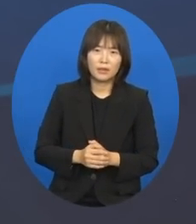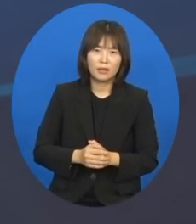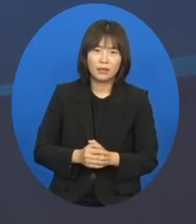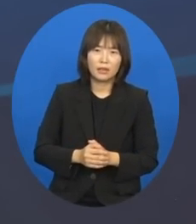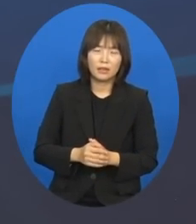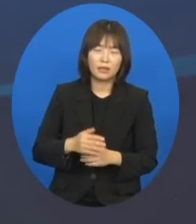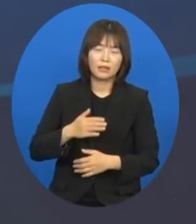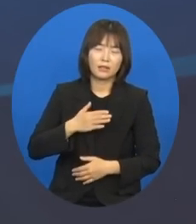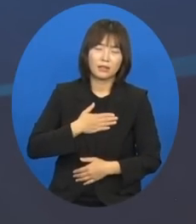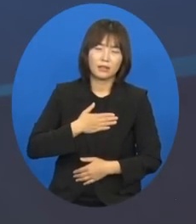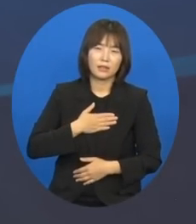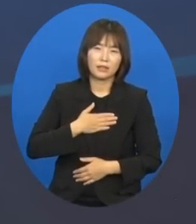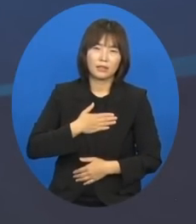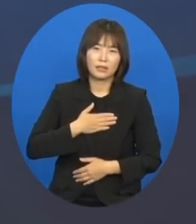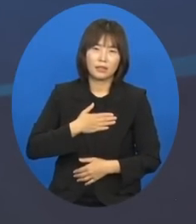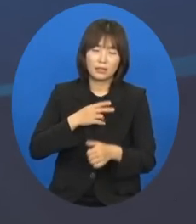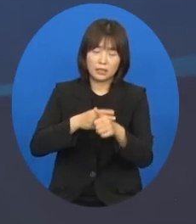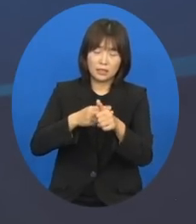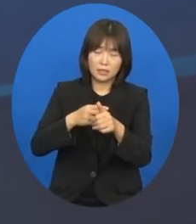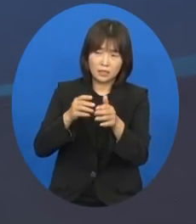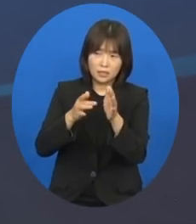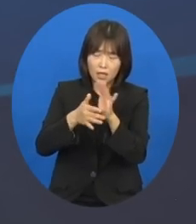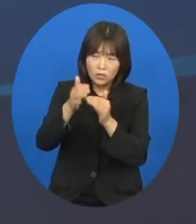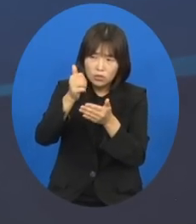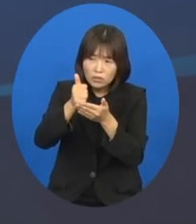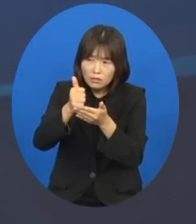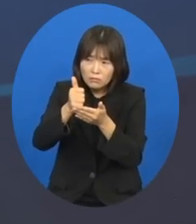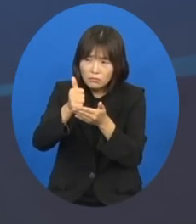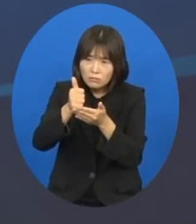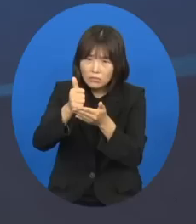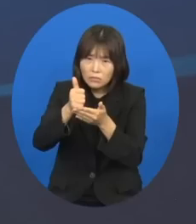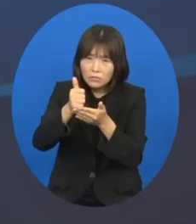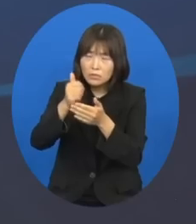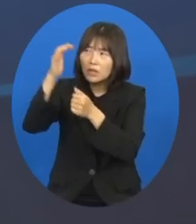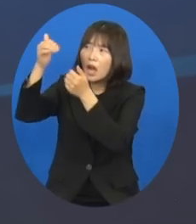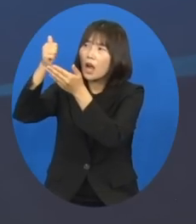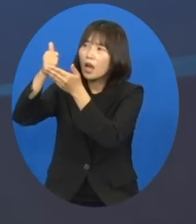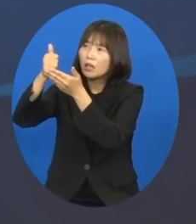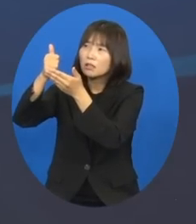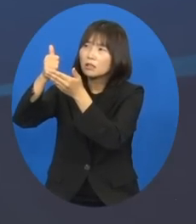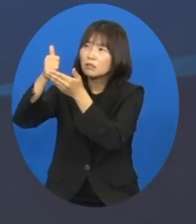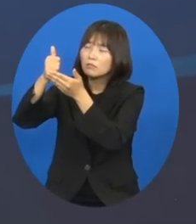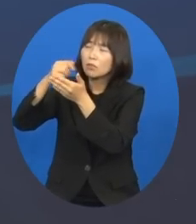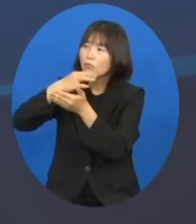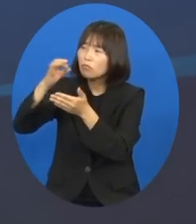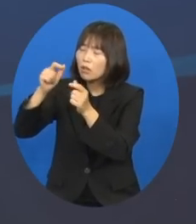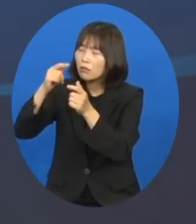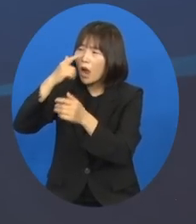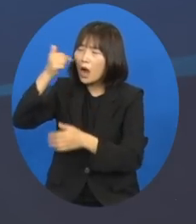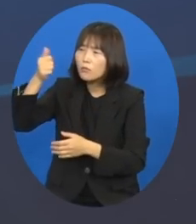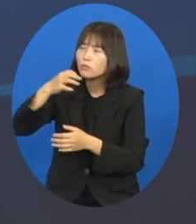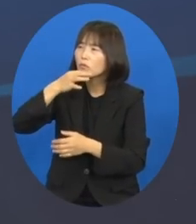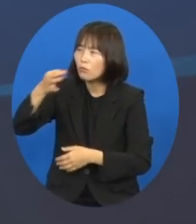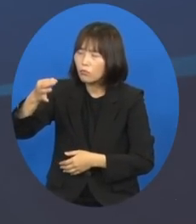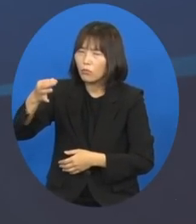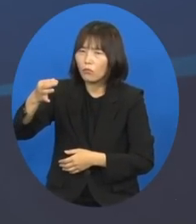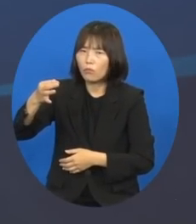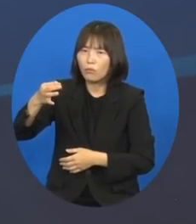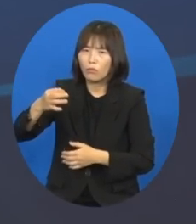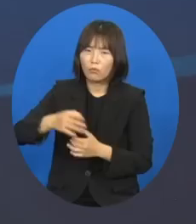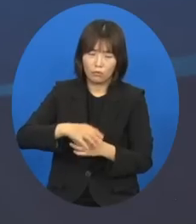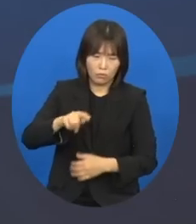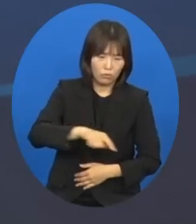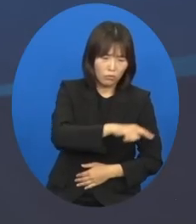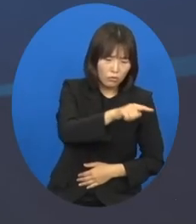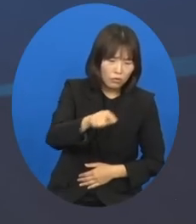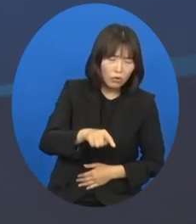예수님은 기도를 하는데 자꾸 아버지라고 하니 얼마나 부러웠겠습니까 자기들은 부를 수 없으나